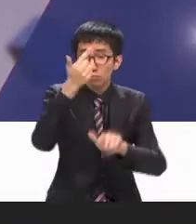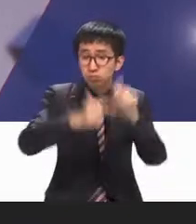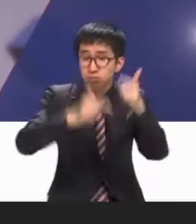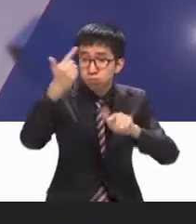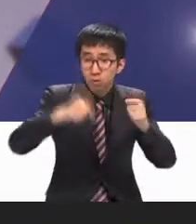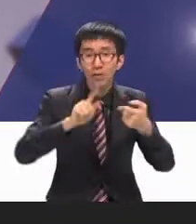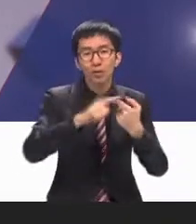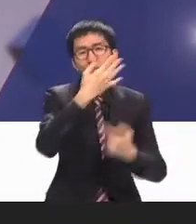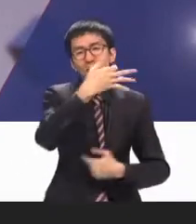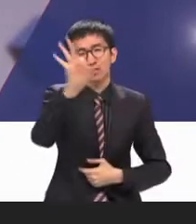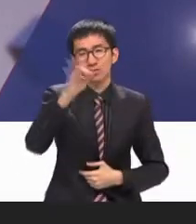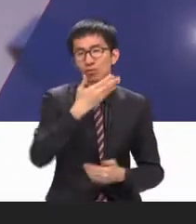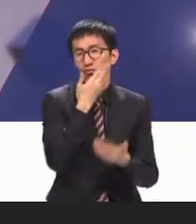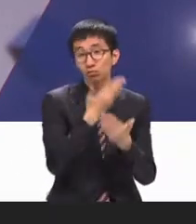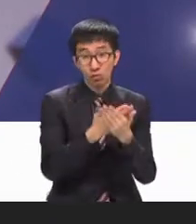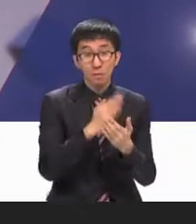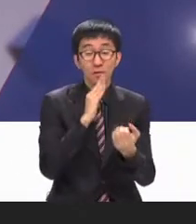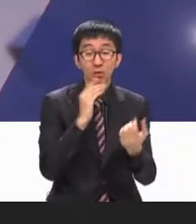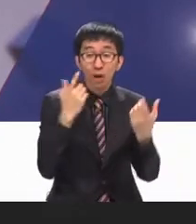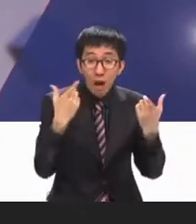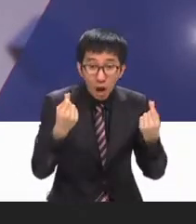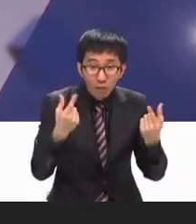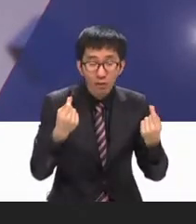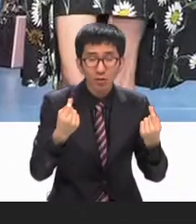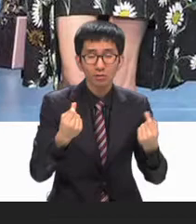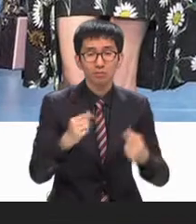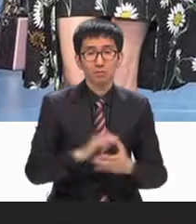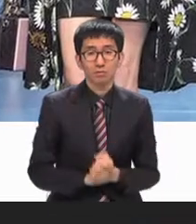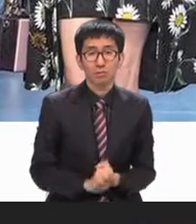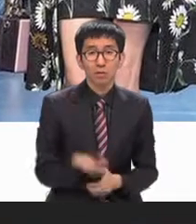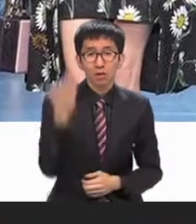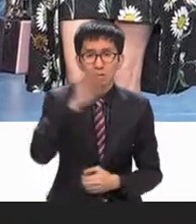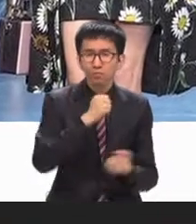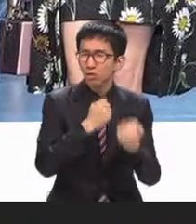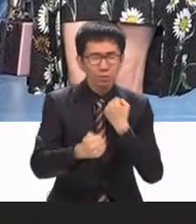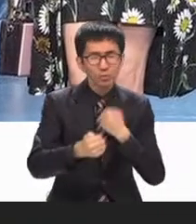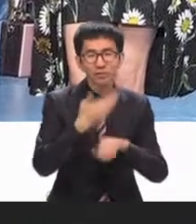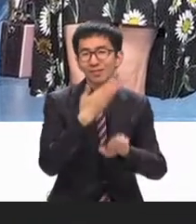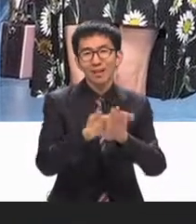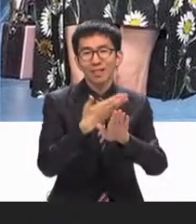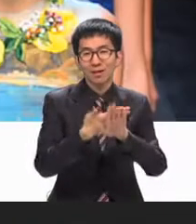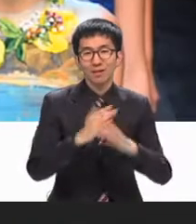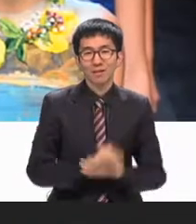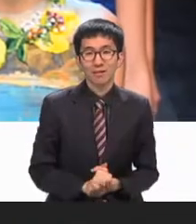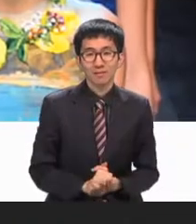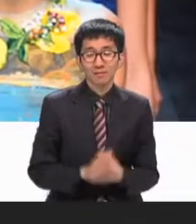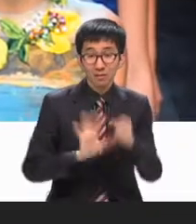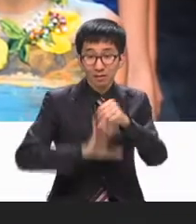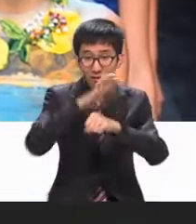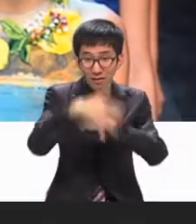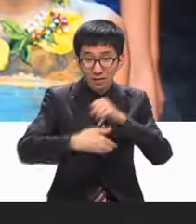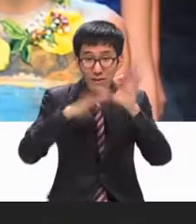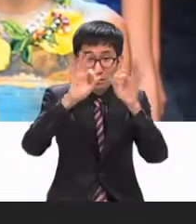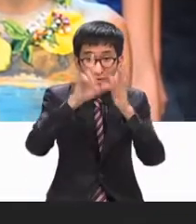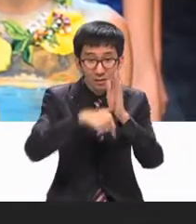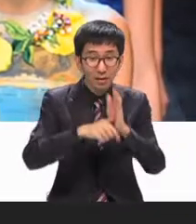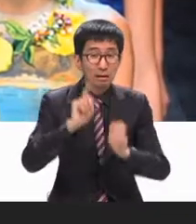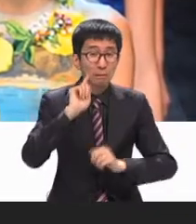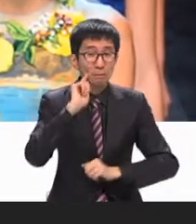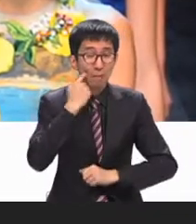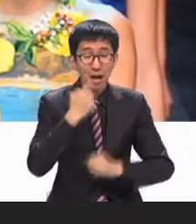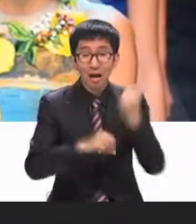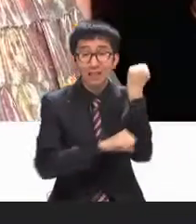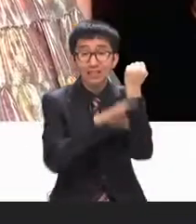같은데 4 해양성 의 가치가 살아 있어야 정상일 것 같은데 전혀 그렇지 않다 는 것임 세계적으로 아름다움의